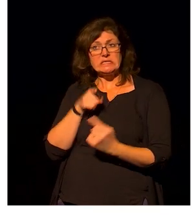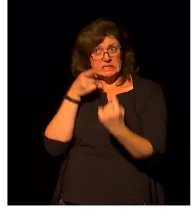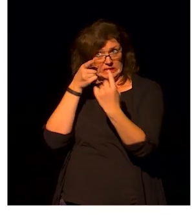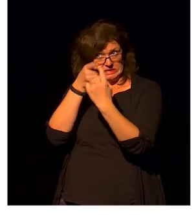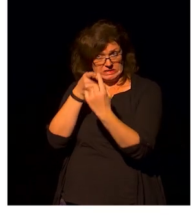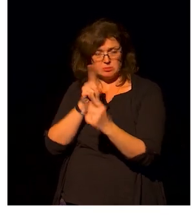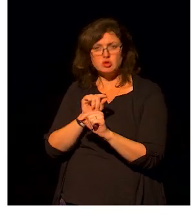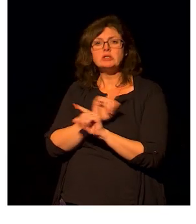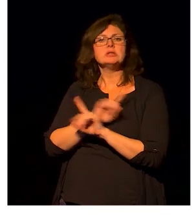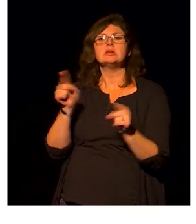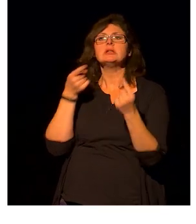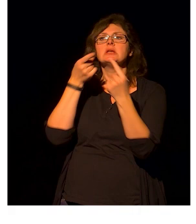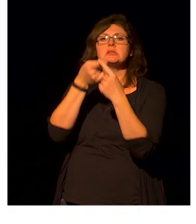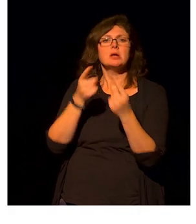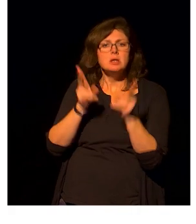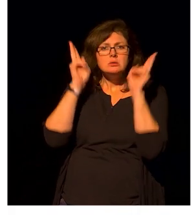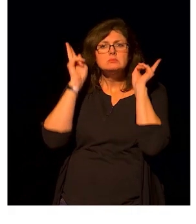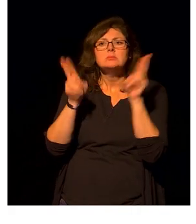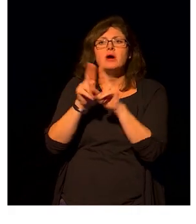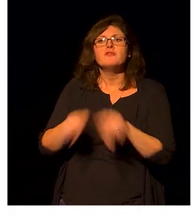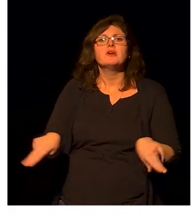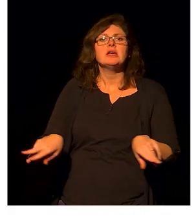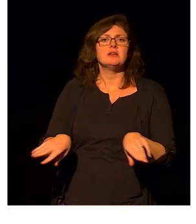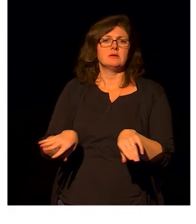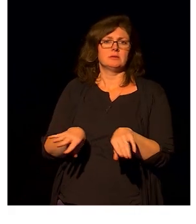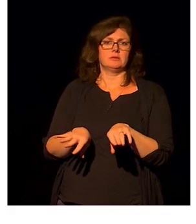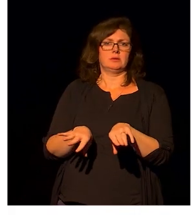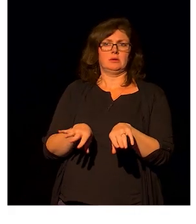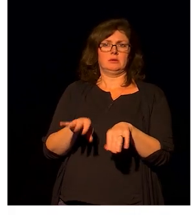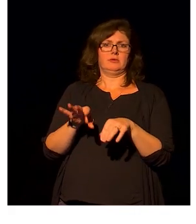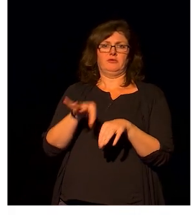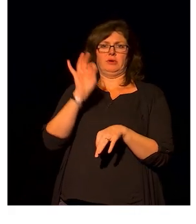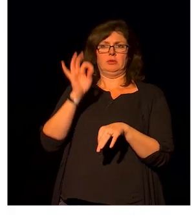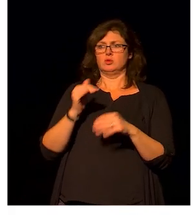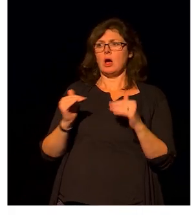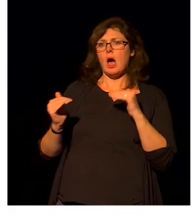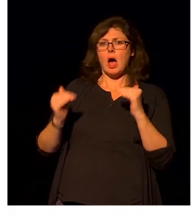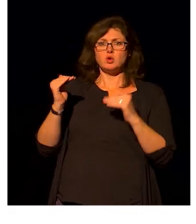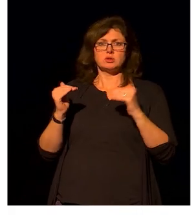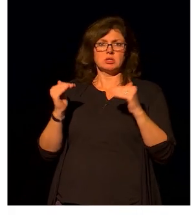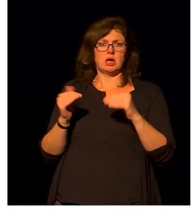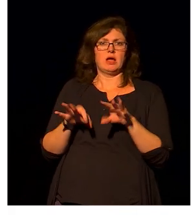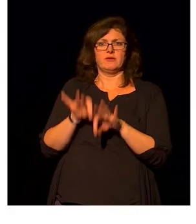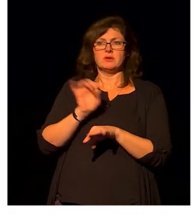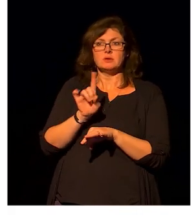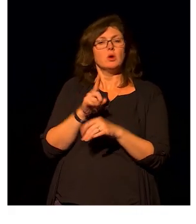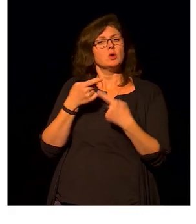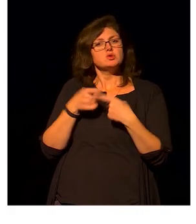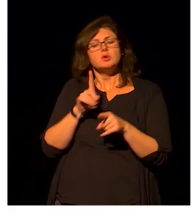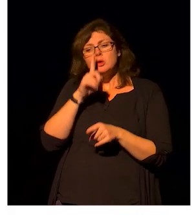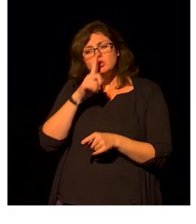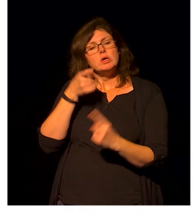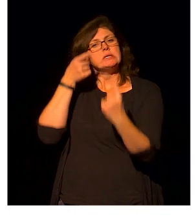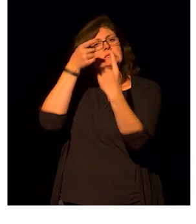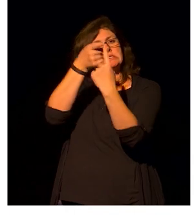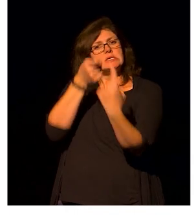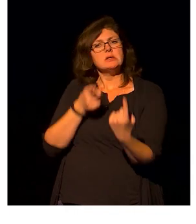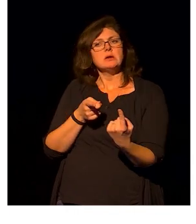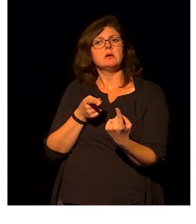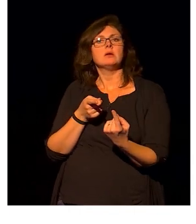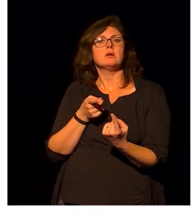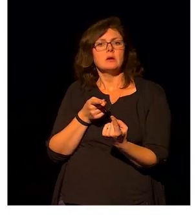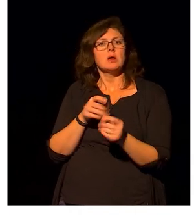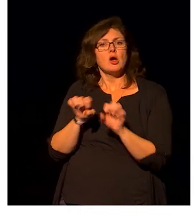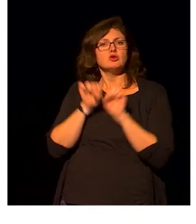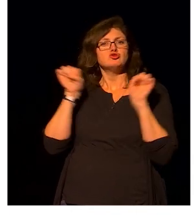es geht nicht darum, Frieden zu finden, es geht nicht darum, einen Ausgleich zu finden, sondern es geht um das Ziel der Wiederherstellung der